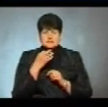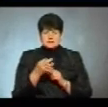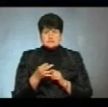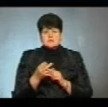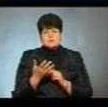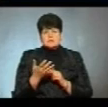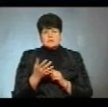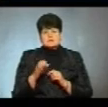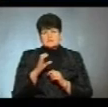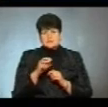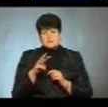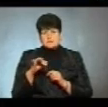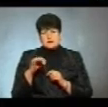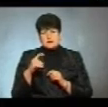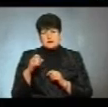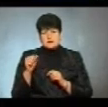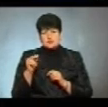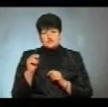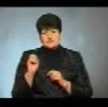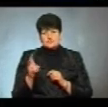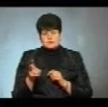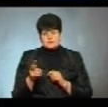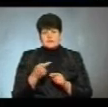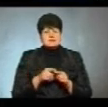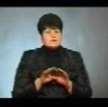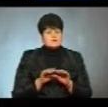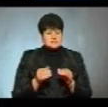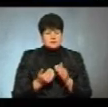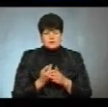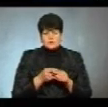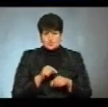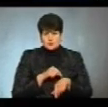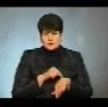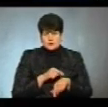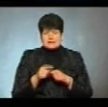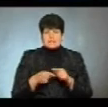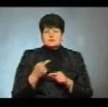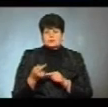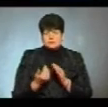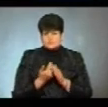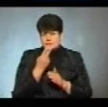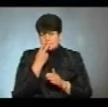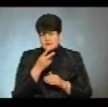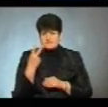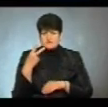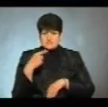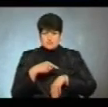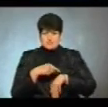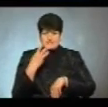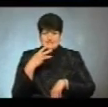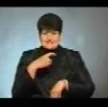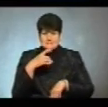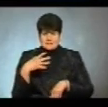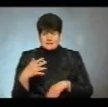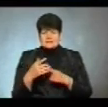«Терноцвіт» Світлана Миханчук. І це всі новини на цю годину. Наступний інформаційний випуск дивіться о 20:30.